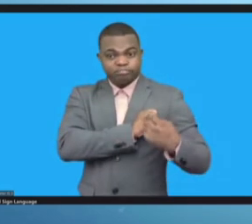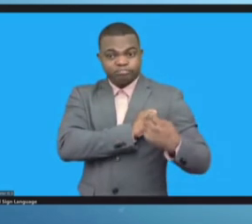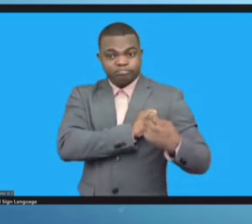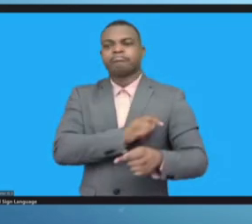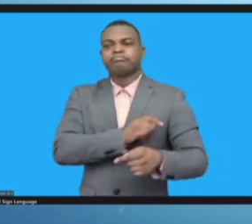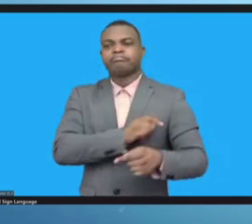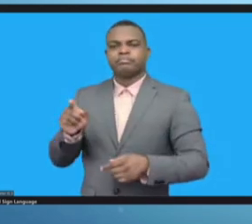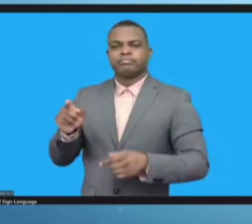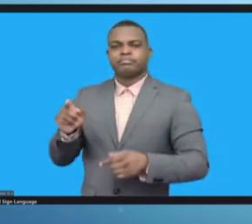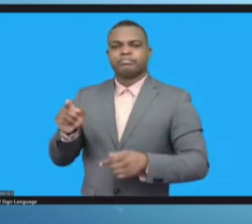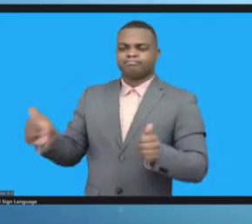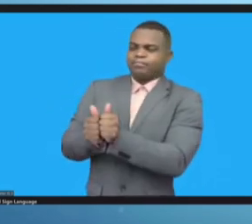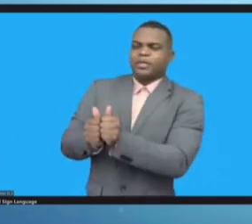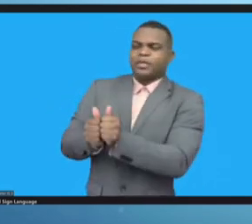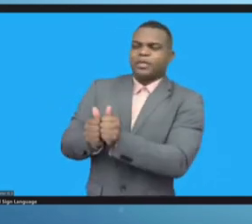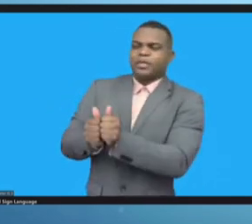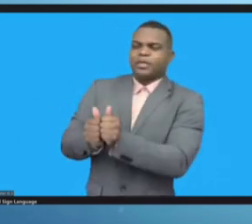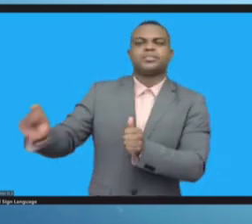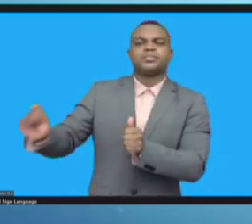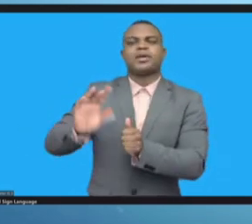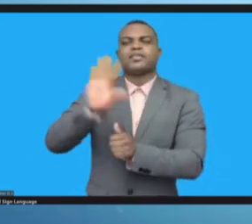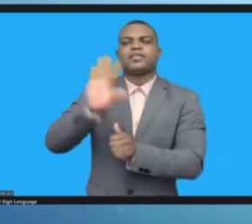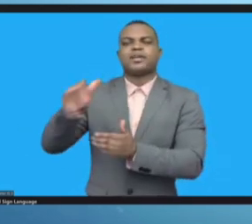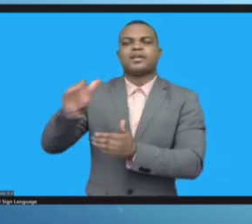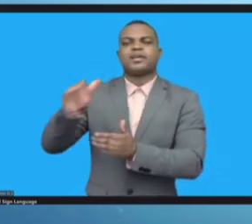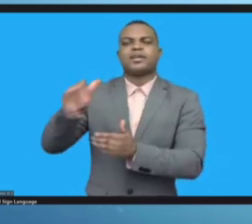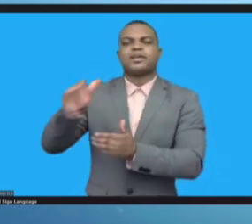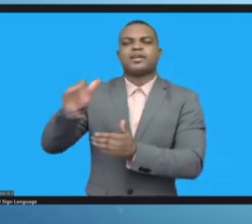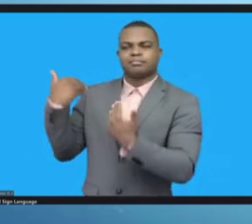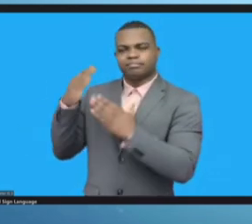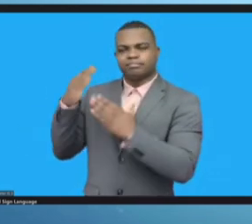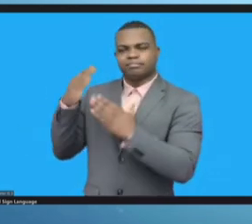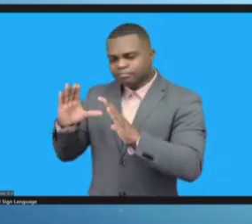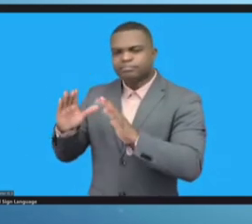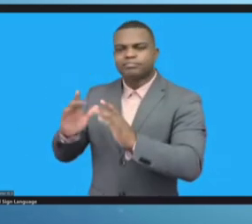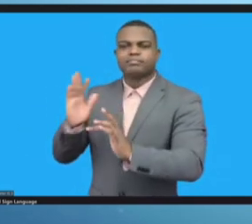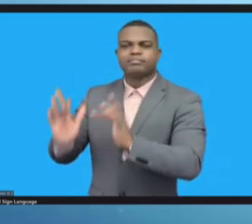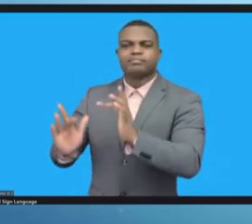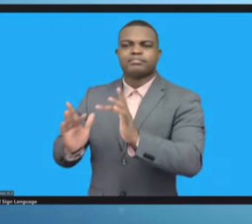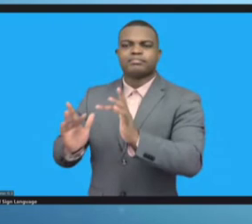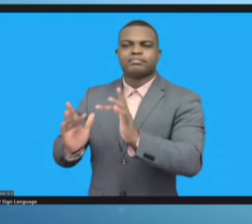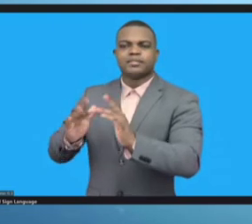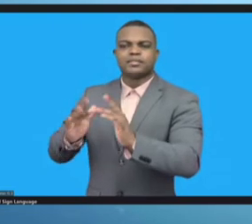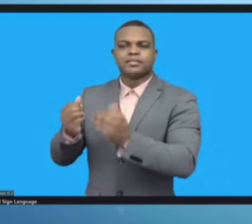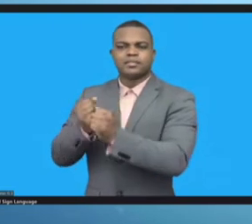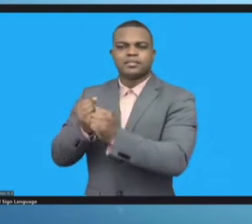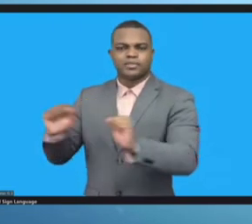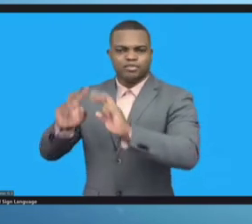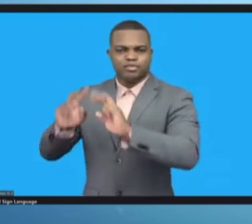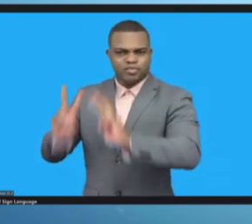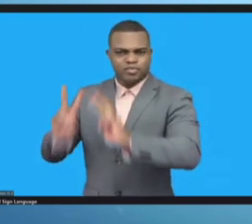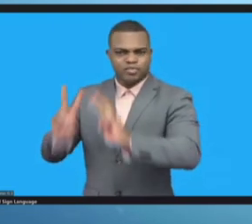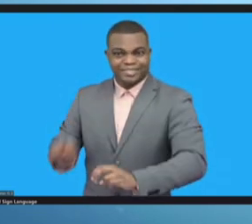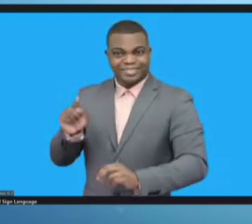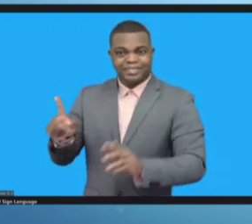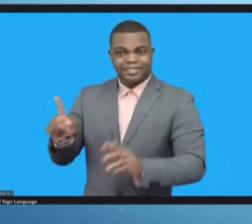Il est question donc de mieux protéger le continent contre les menaces cyber.